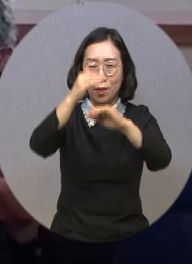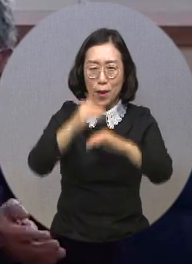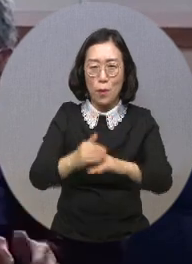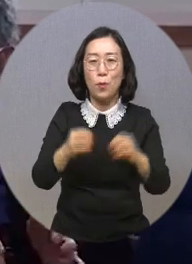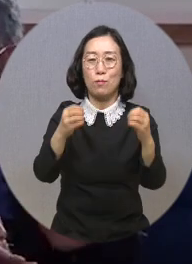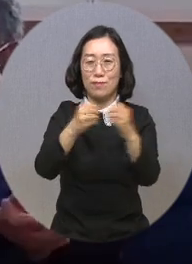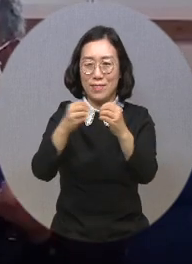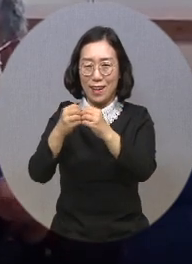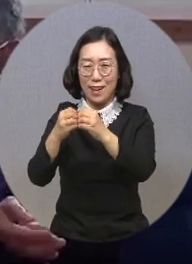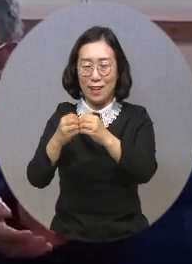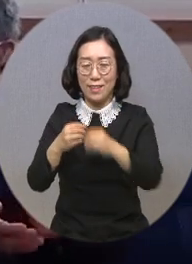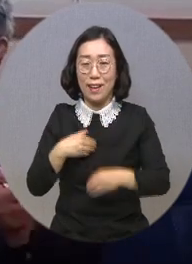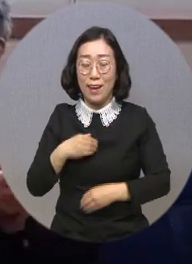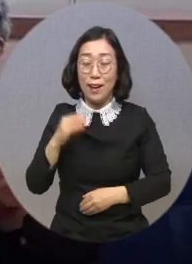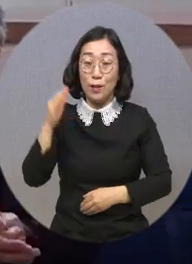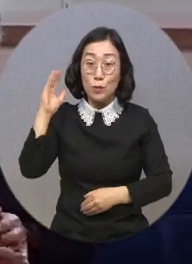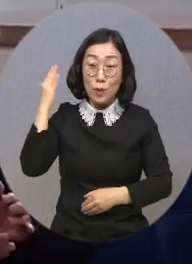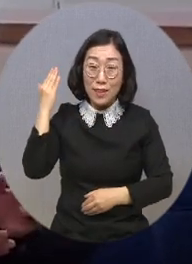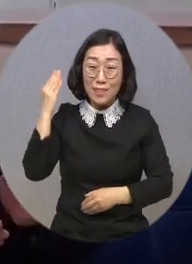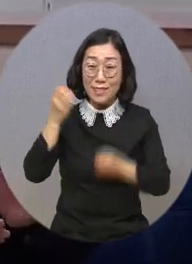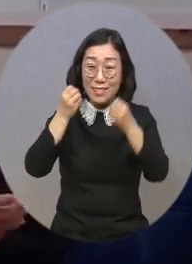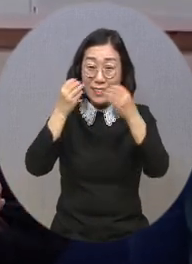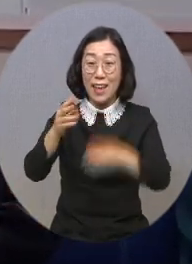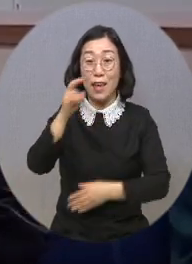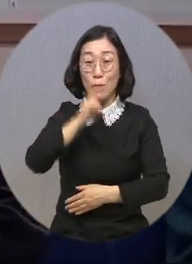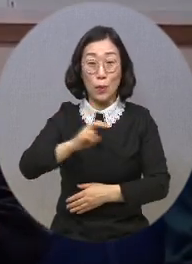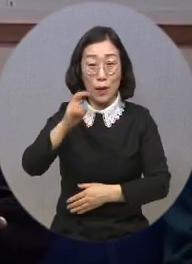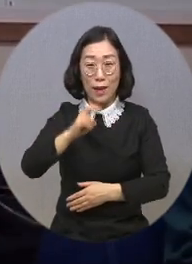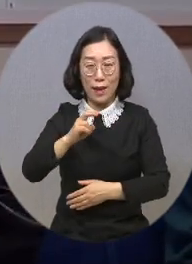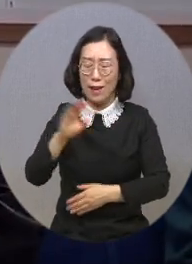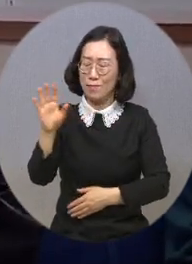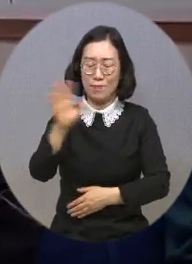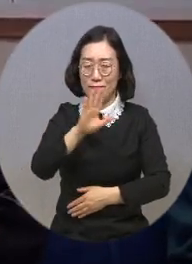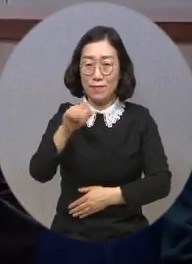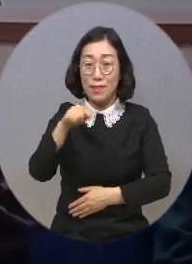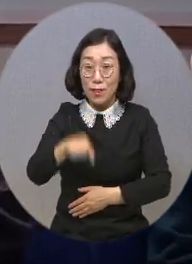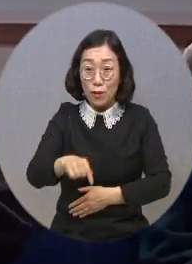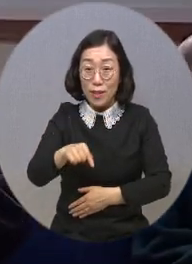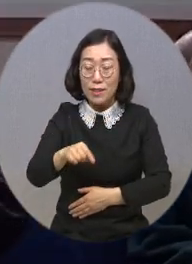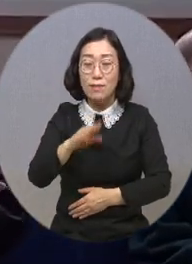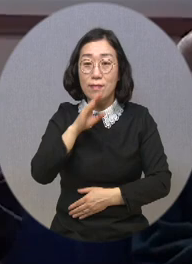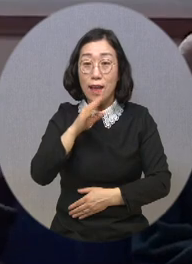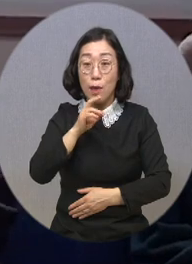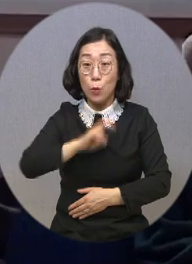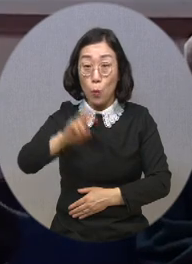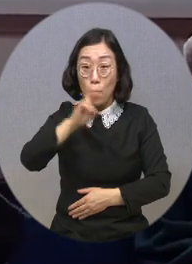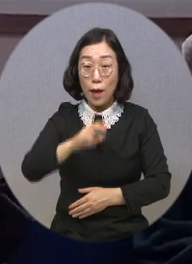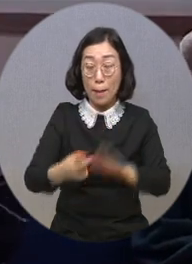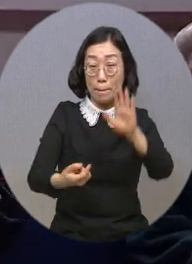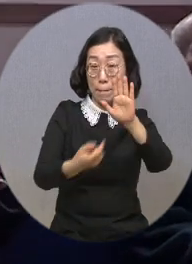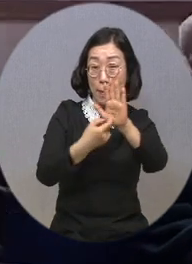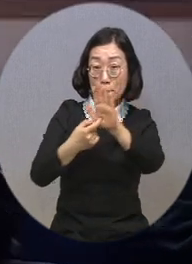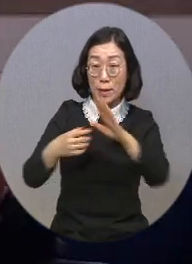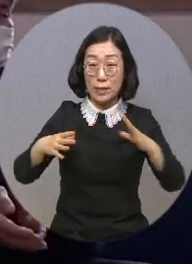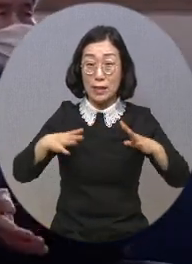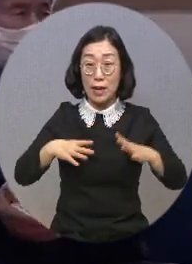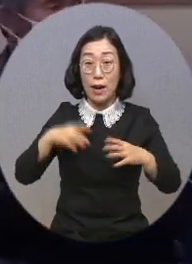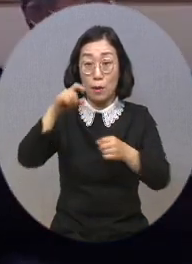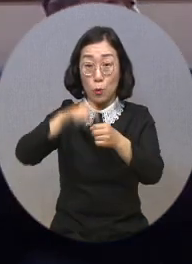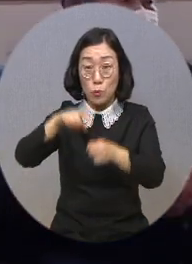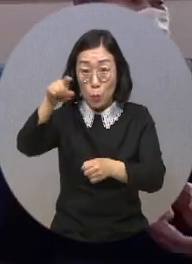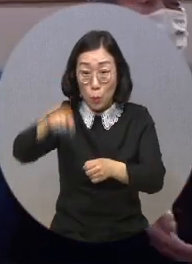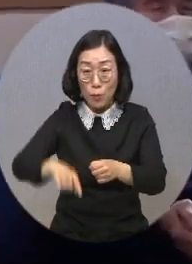요즘 노래를 부르고 싶어도 부르지 않는 이유가 저는 여기에 봉사하러 왔지 내 노래를 알리러 온 사람이 아니기 때문에 네.